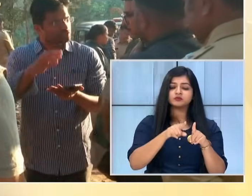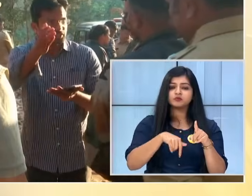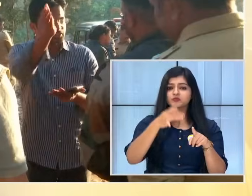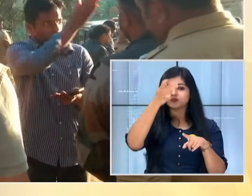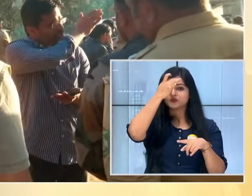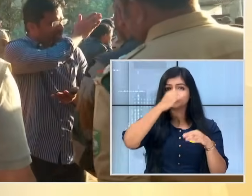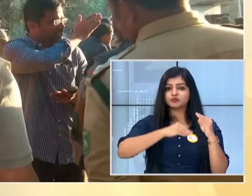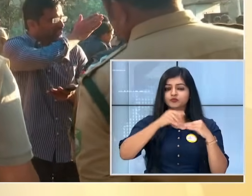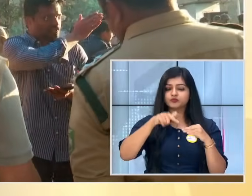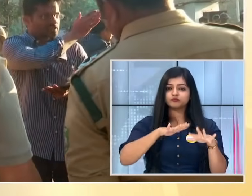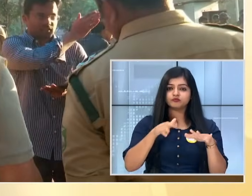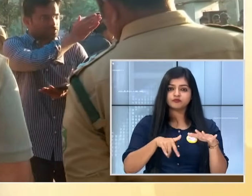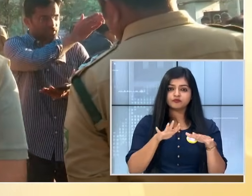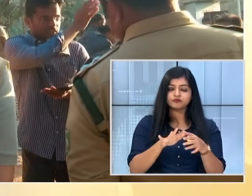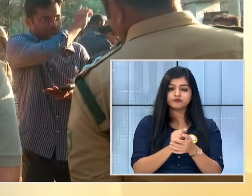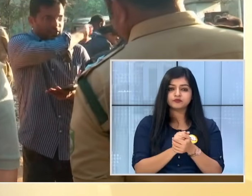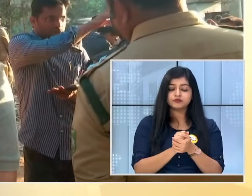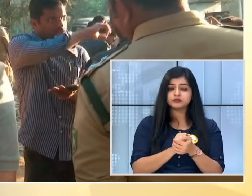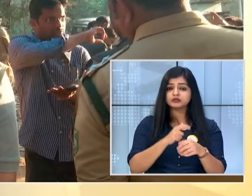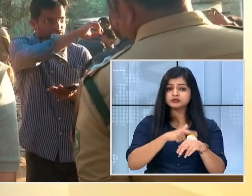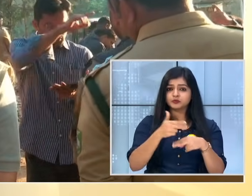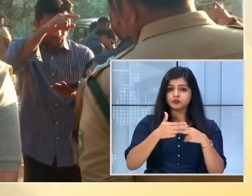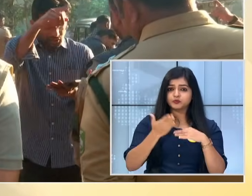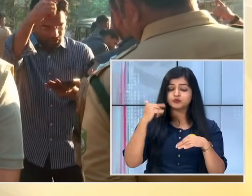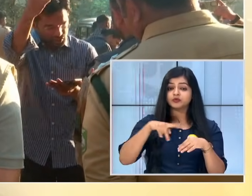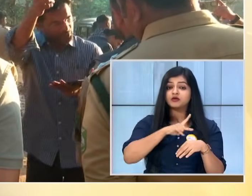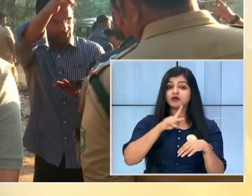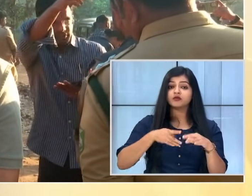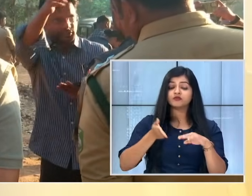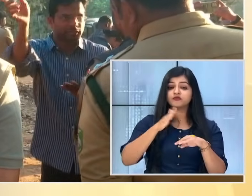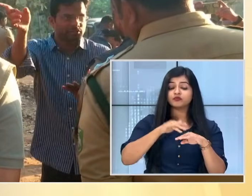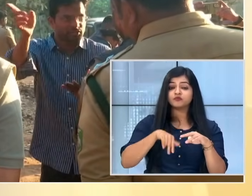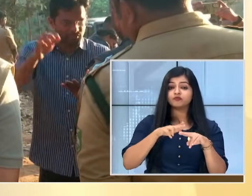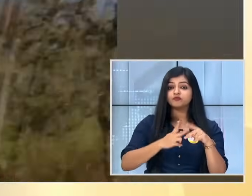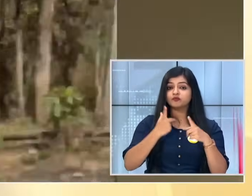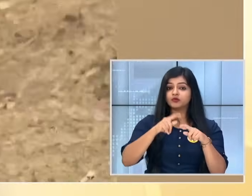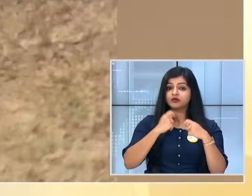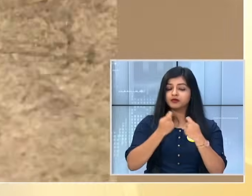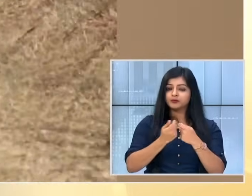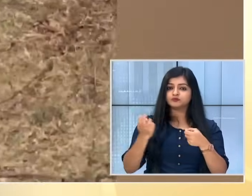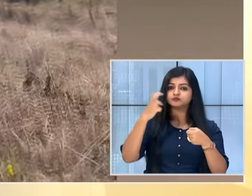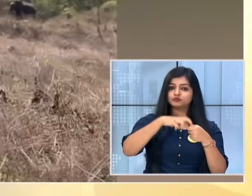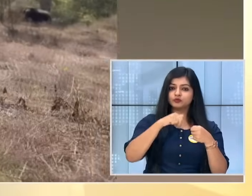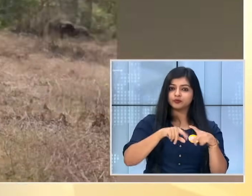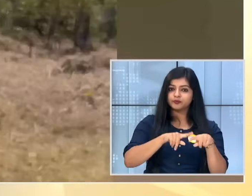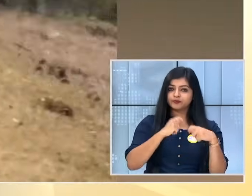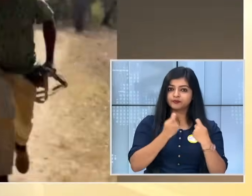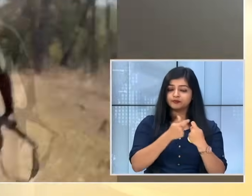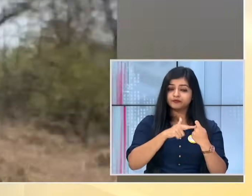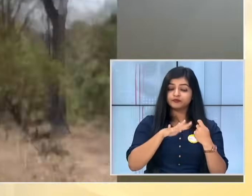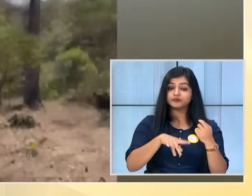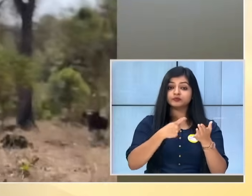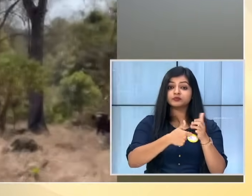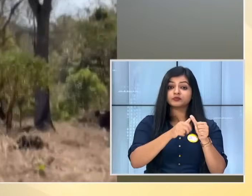അത്തരത്തിലുള്ള പ്രതിസന്ധിയിലൂടെയാണ് മുന്നോട്ട് പോകുന്നത്. പക്ഷേ അല്പസമയം മുമ്പ് കർണാടകയിൽ നിന്നുള്ള വനംവകുപ്പ് ഉദ്യോഗസ്ഥർ കൂടി സംഘത്തിൻ്റെ ഭാഗമായിട്ടുണ്ട്. ഒരു റേഞ്ച്